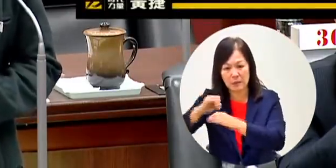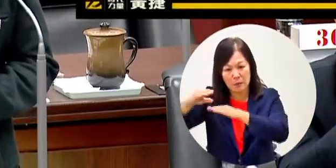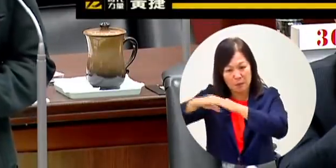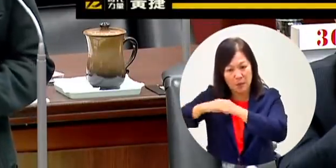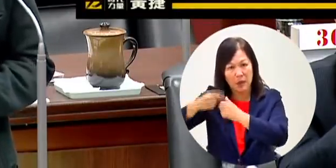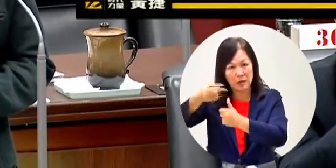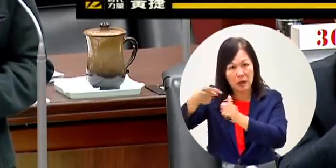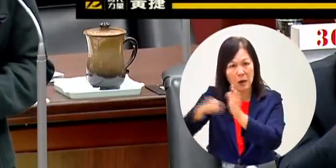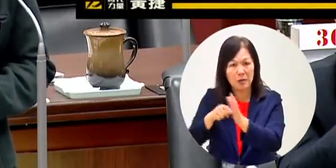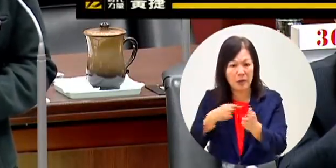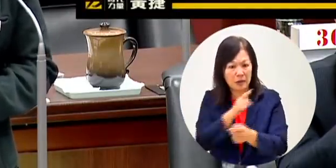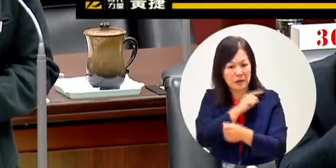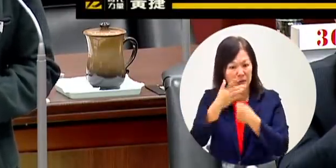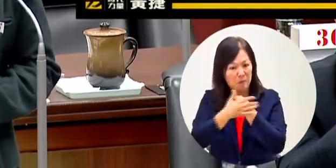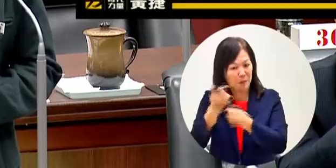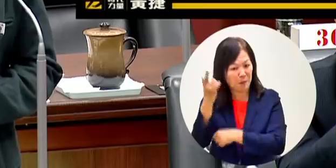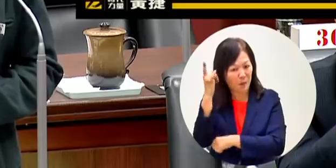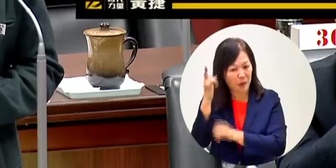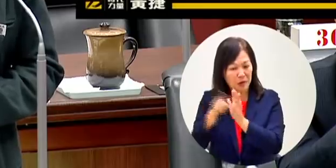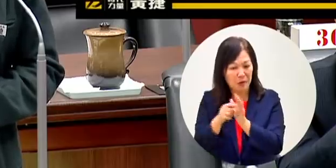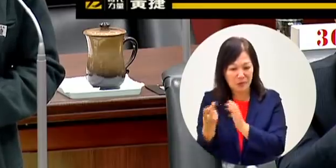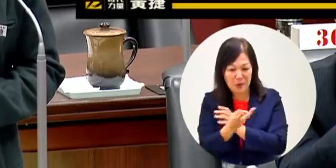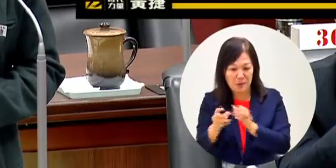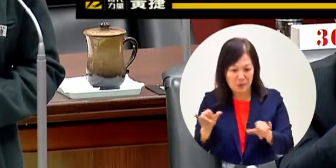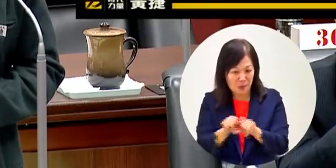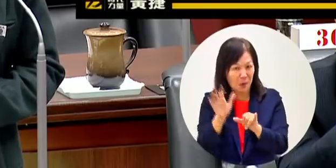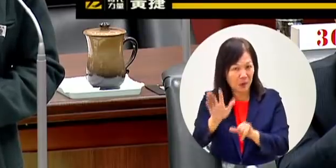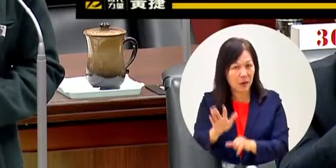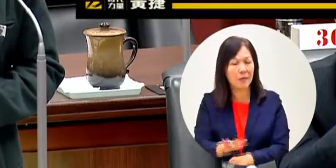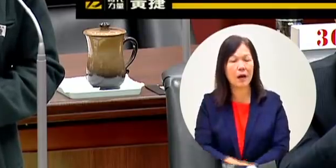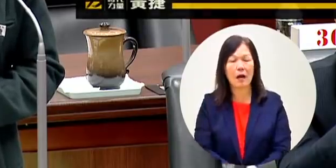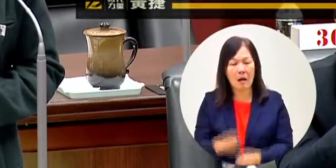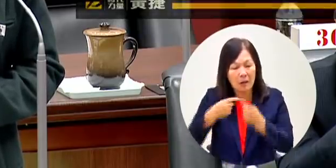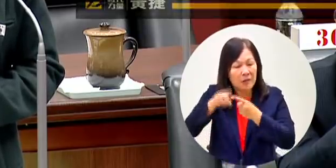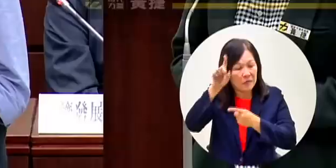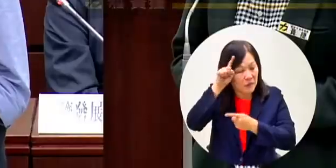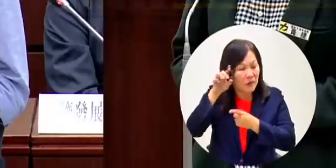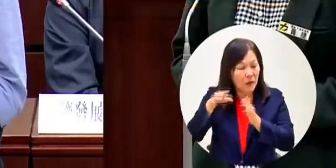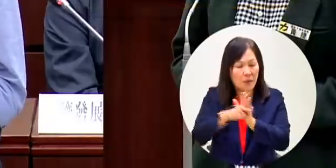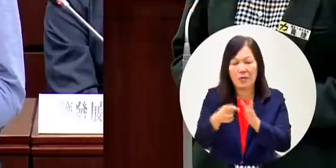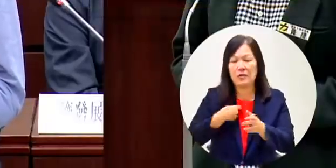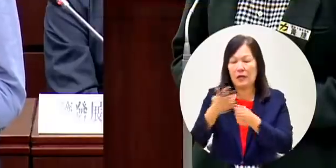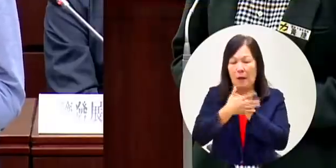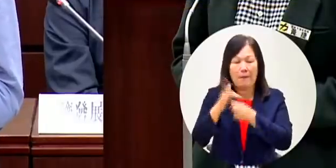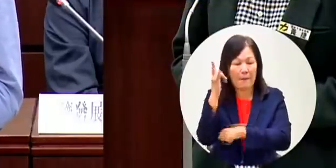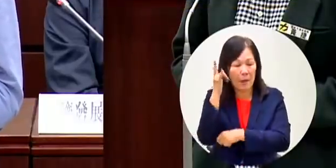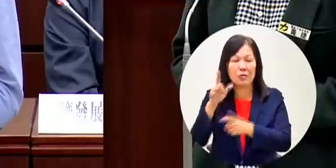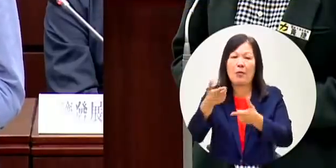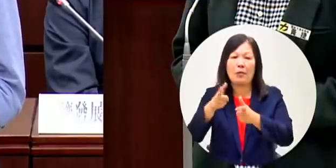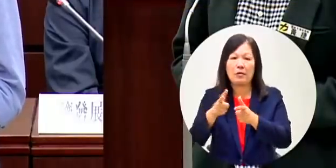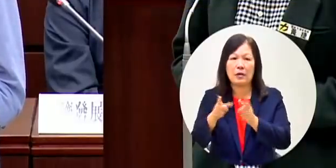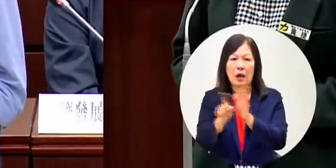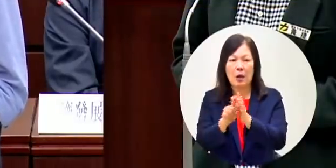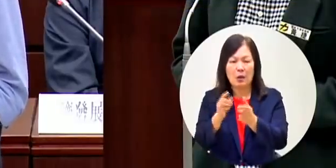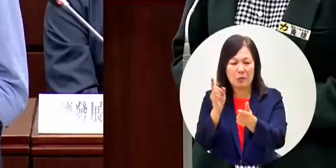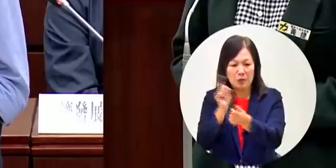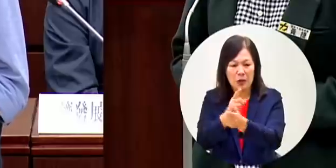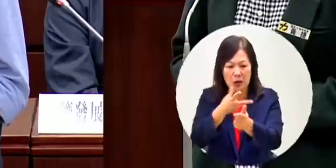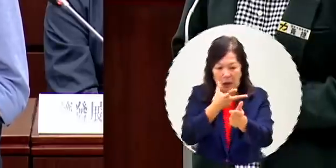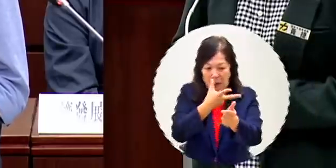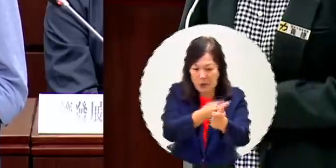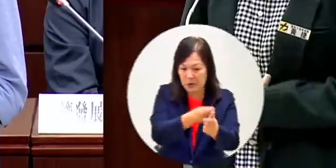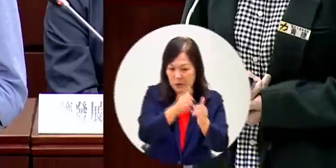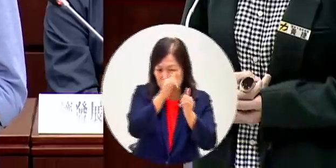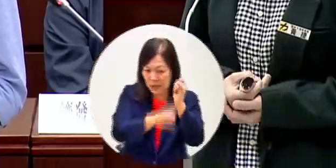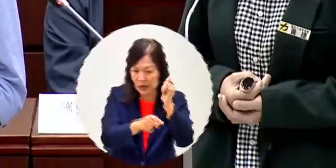吗？ 对不起，我不是那样子你形容的保守，是多对灌输下一代的性教育，如果从